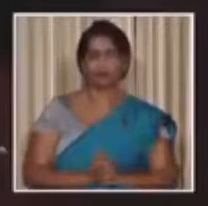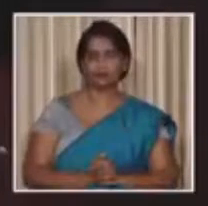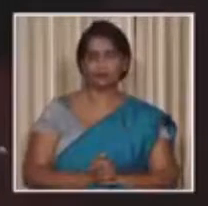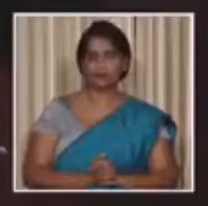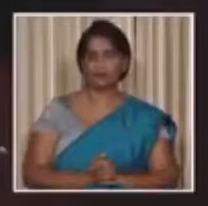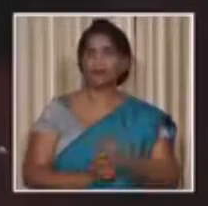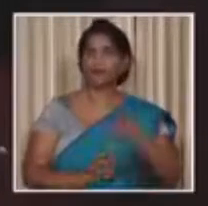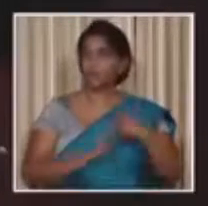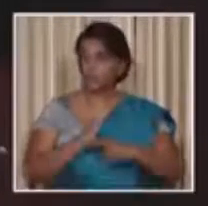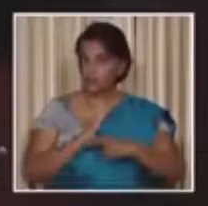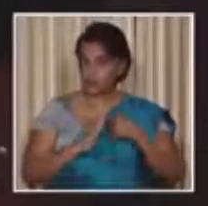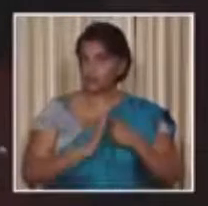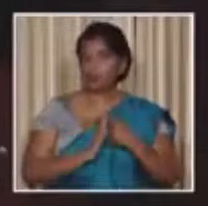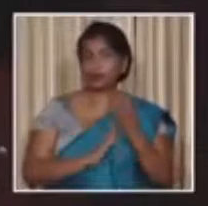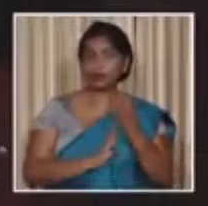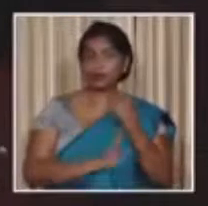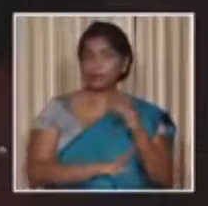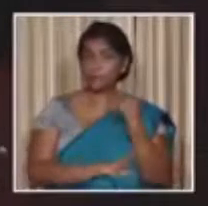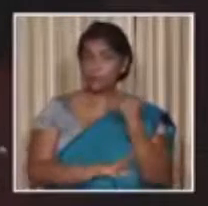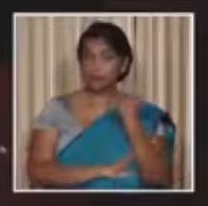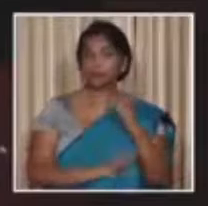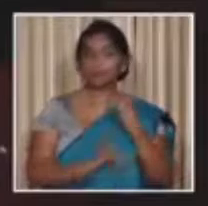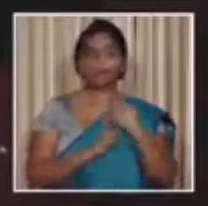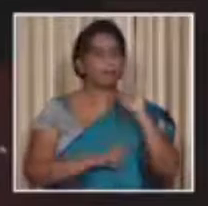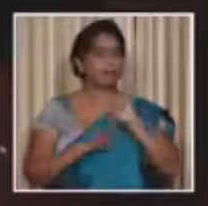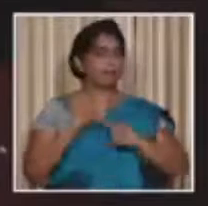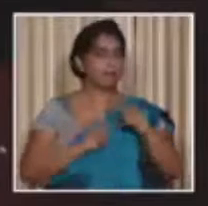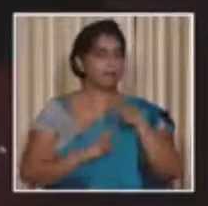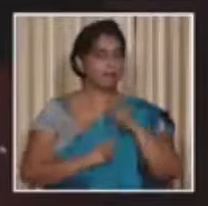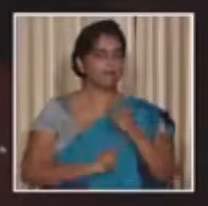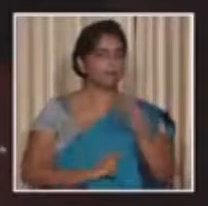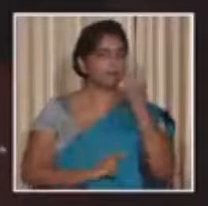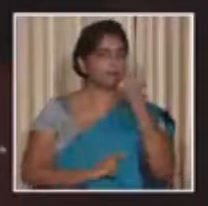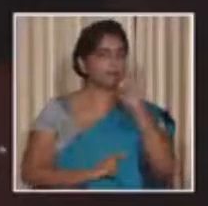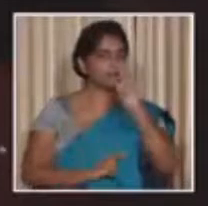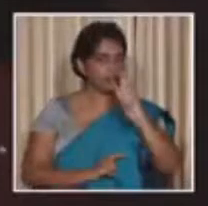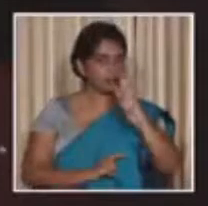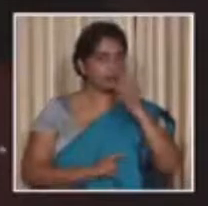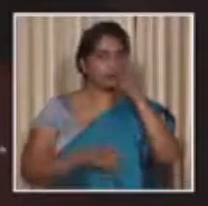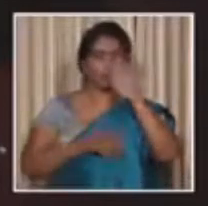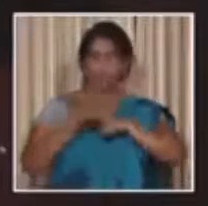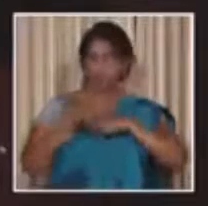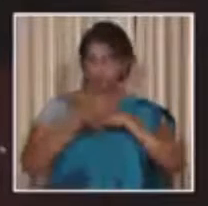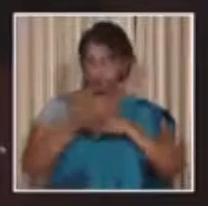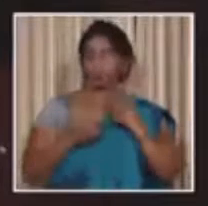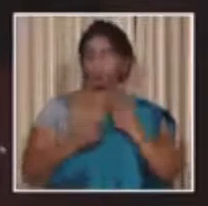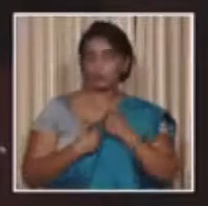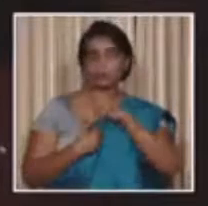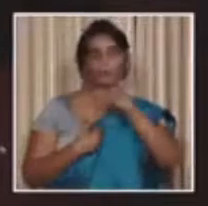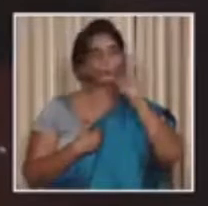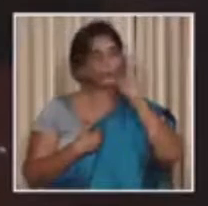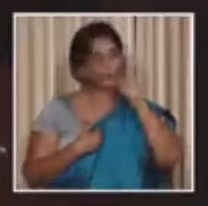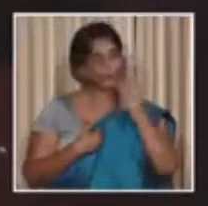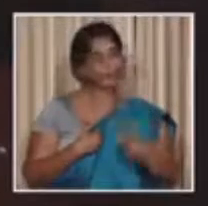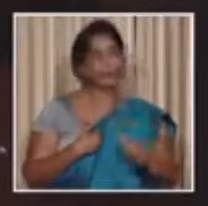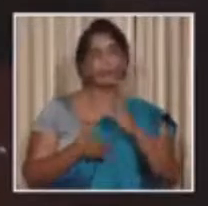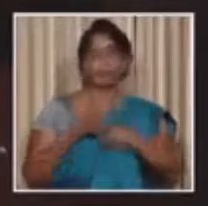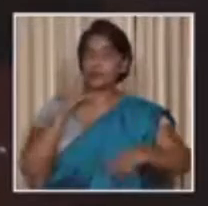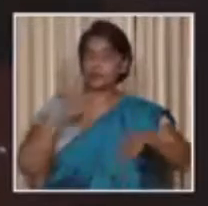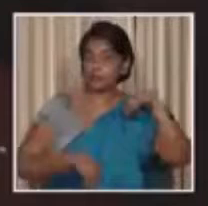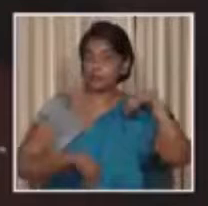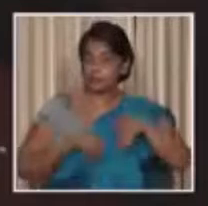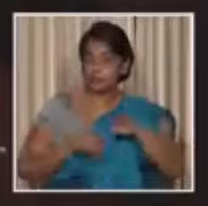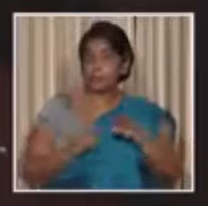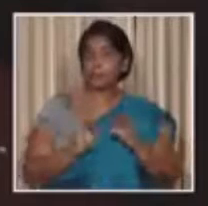රටේ මූල්‍ය බලතල තියෙන්නේ පාර්ලිමේන්තුවට 2023 අයවැයේදී අපි පැහැදිලිව මැතිවරණ සඳහා